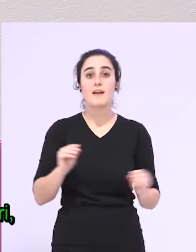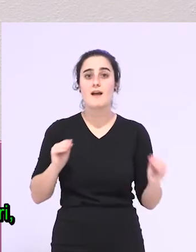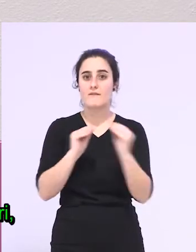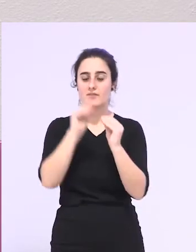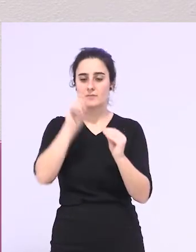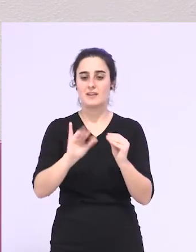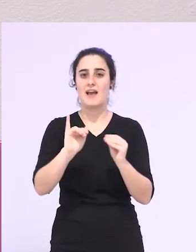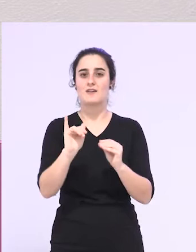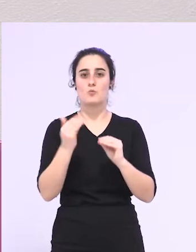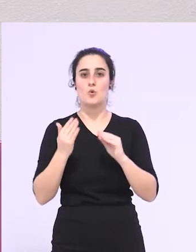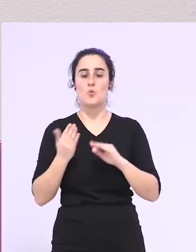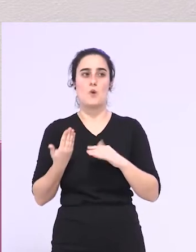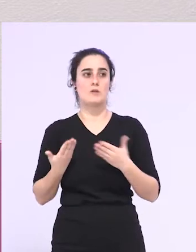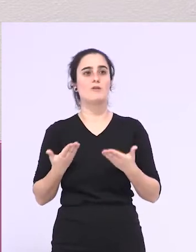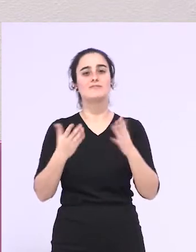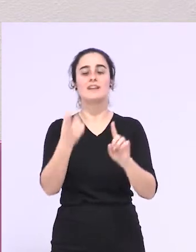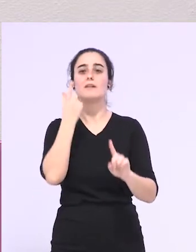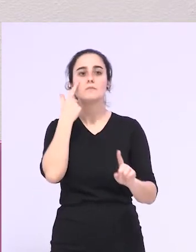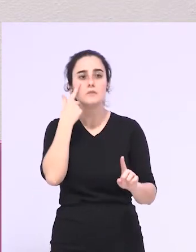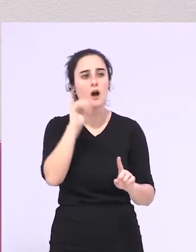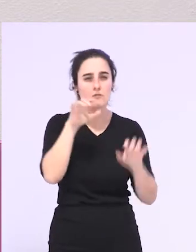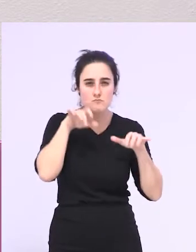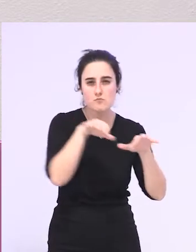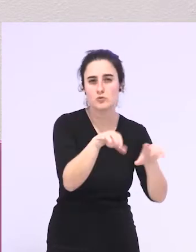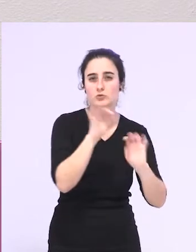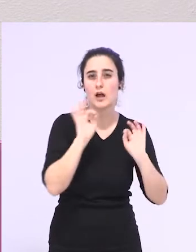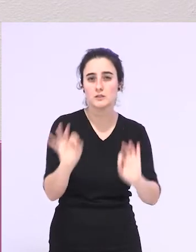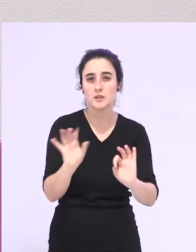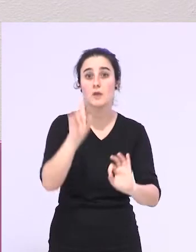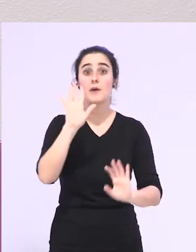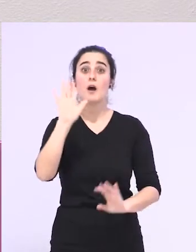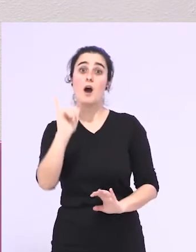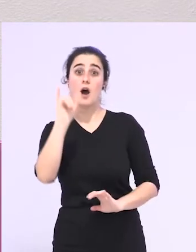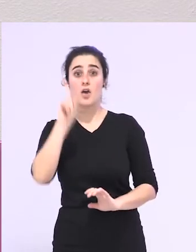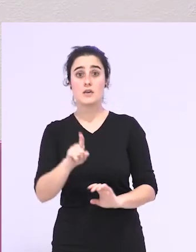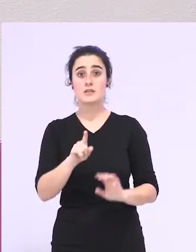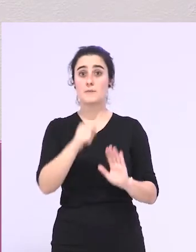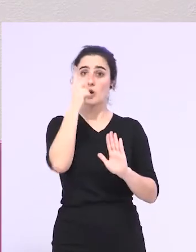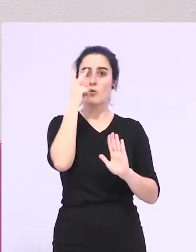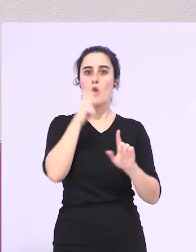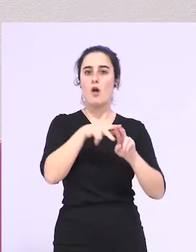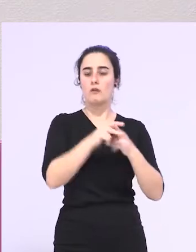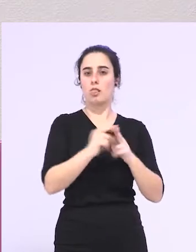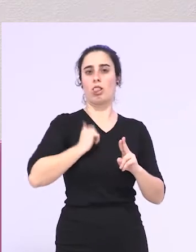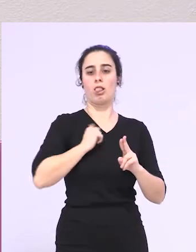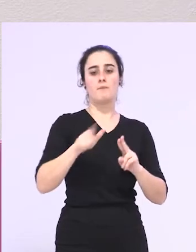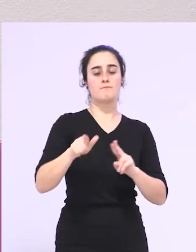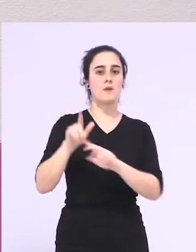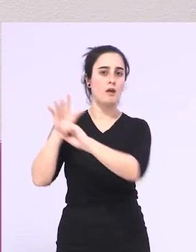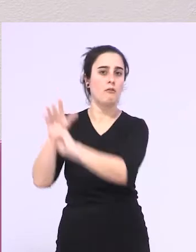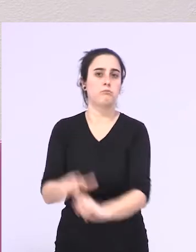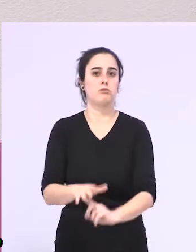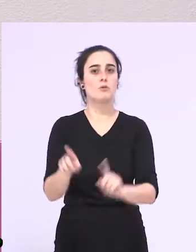eskaintza hori nolabait, ez? Beira dauzkagu munstru hauek eta gero dauzkagu tresna hauek munstru hauek apartatzeko. Direlako sistemaren virus